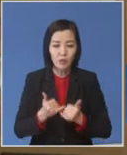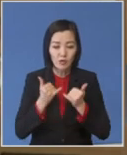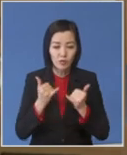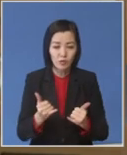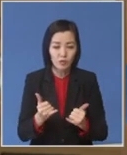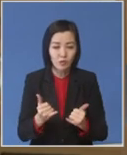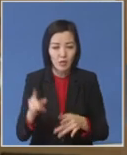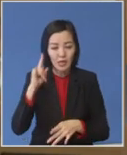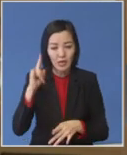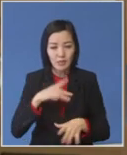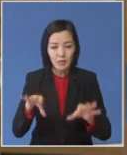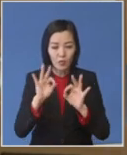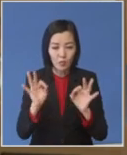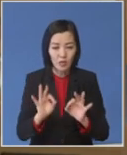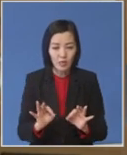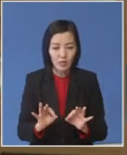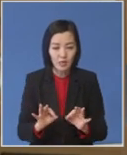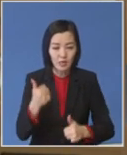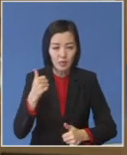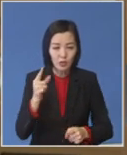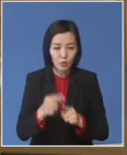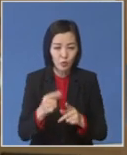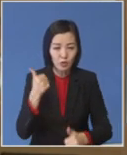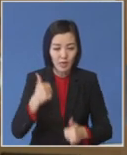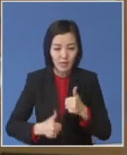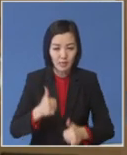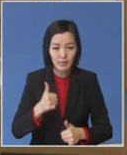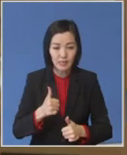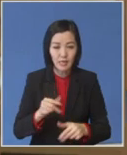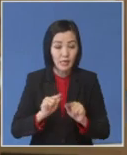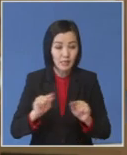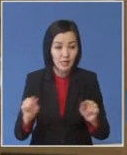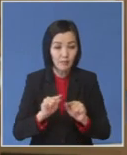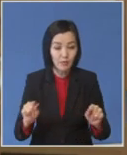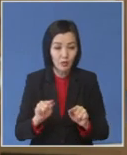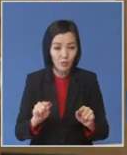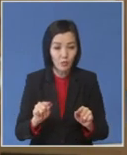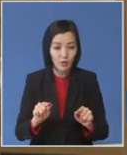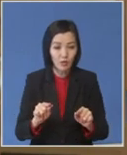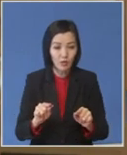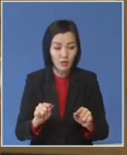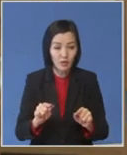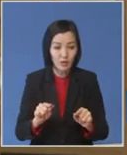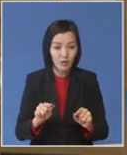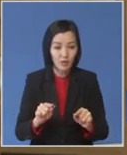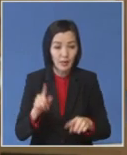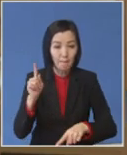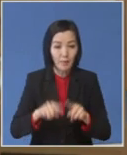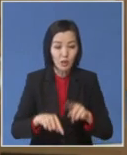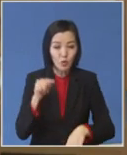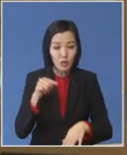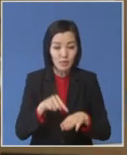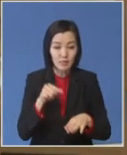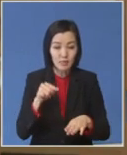осы қазақ өнерінде ол айтысты дәріптеу, насихаттау, жаңағы патриоттық